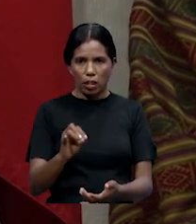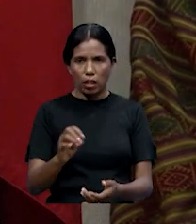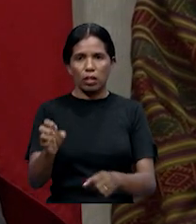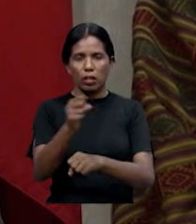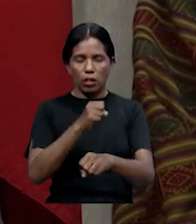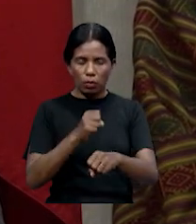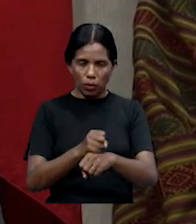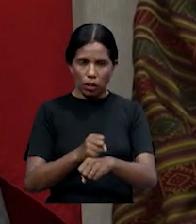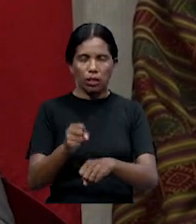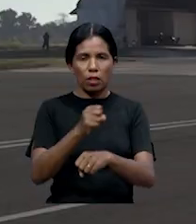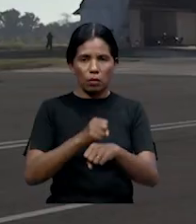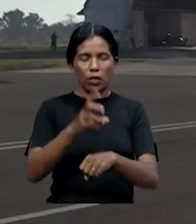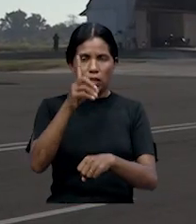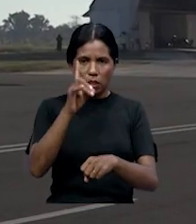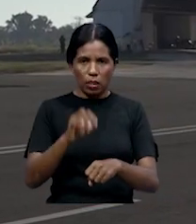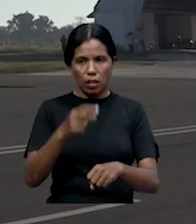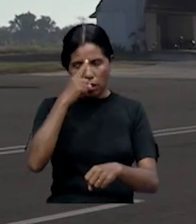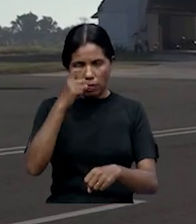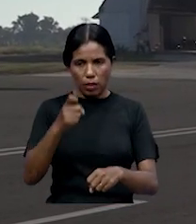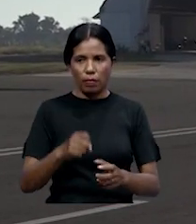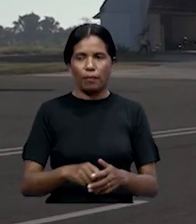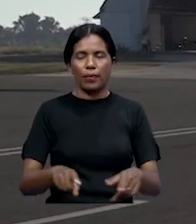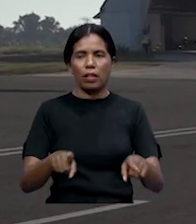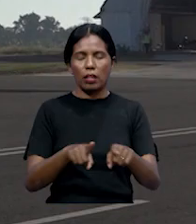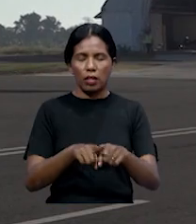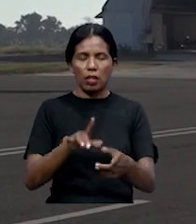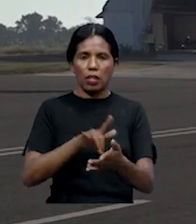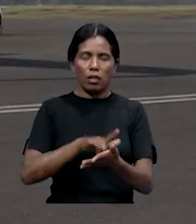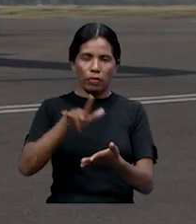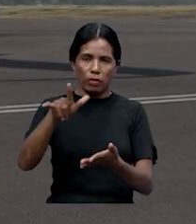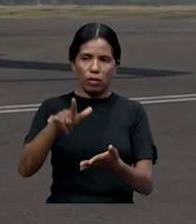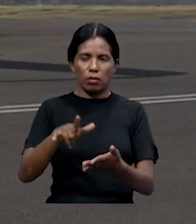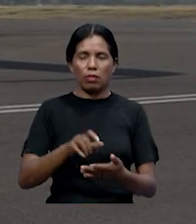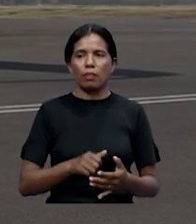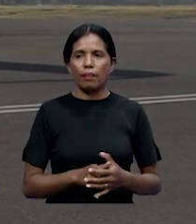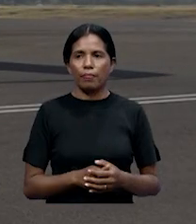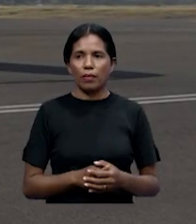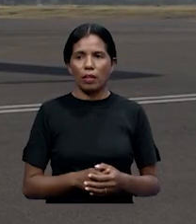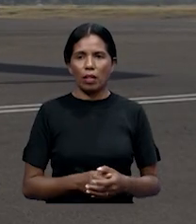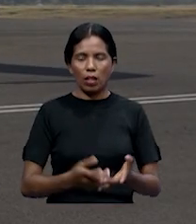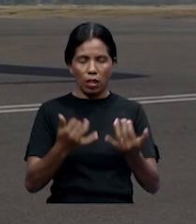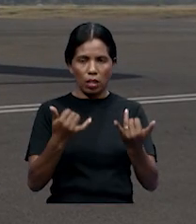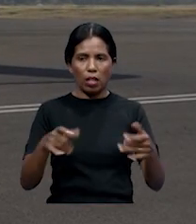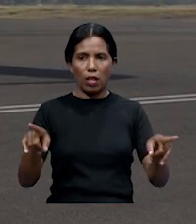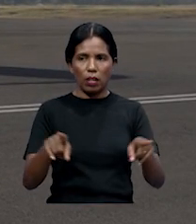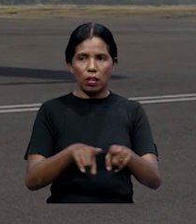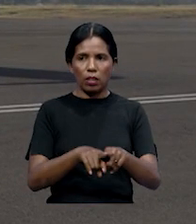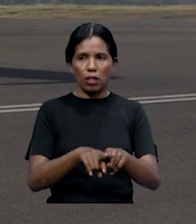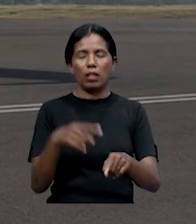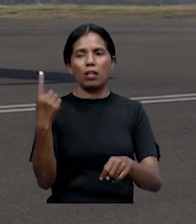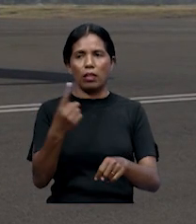Singapura, Singapura, Dili. Tamane makan sa tur dari abesan sivil maka nesang